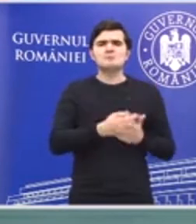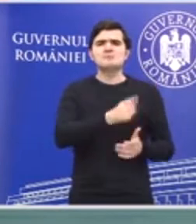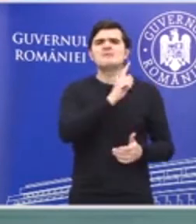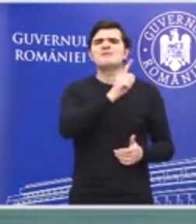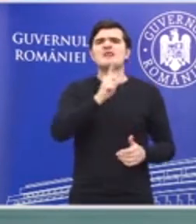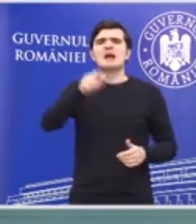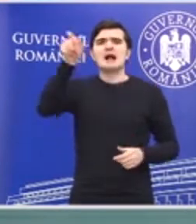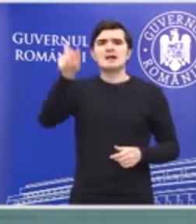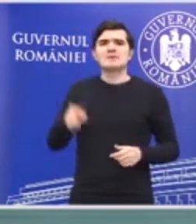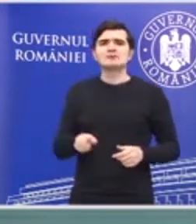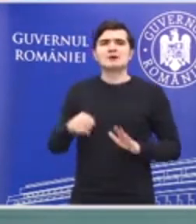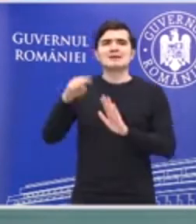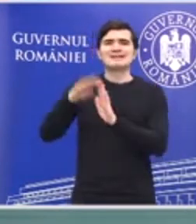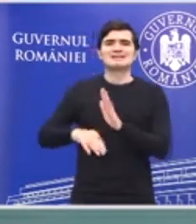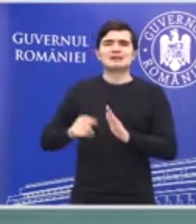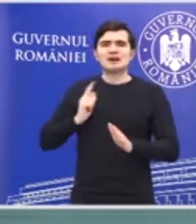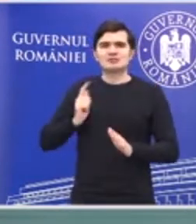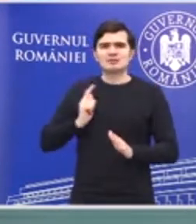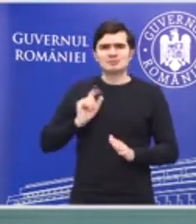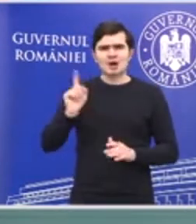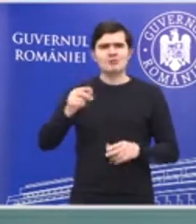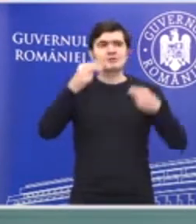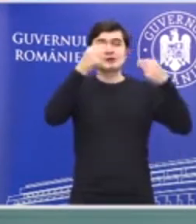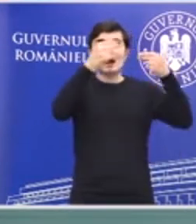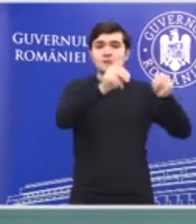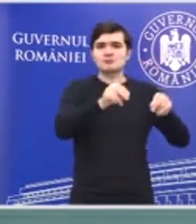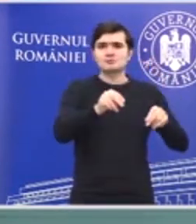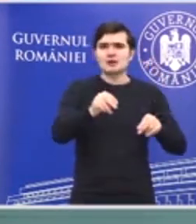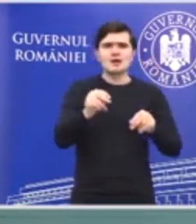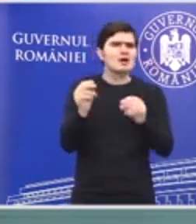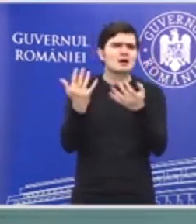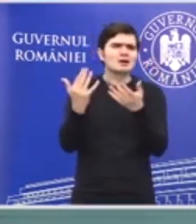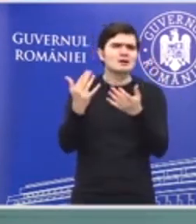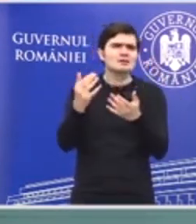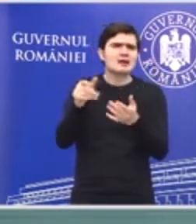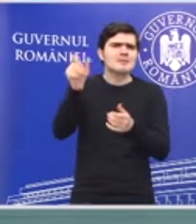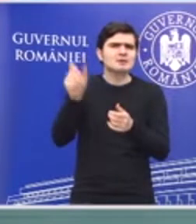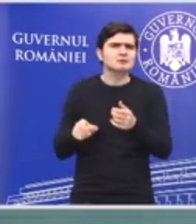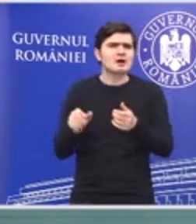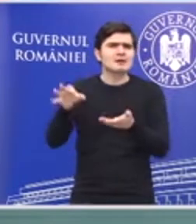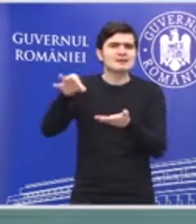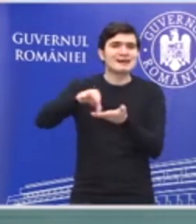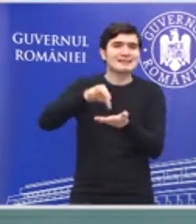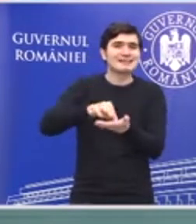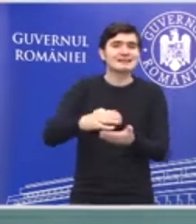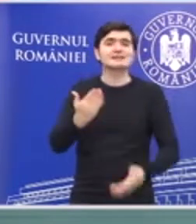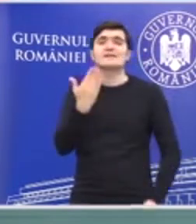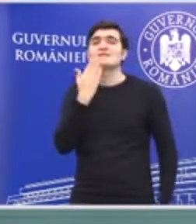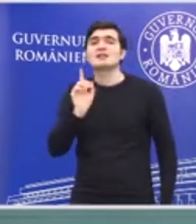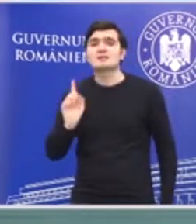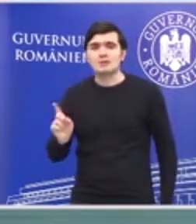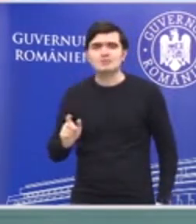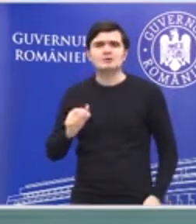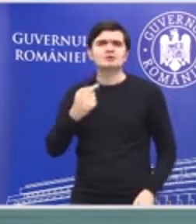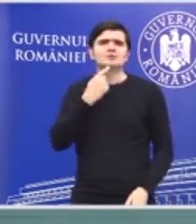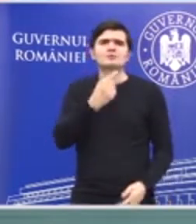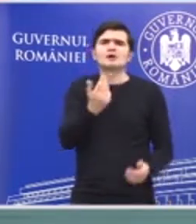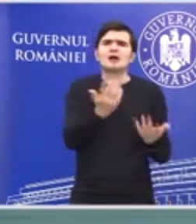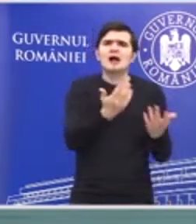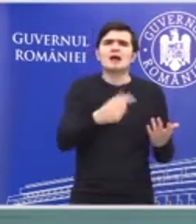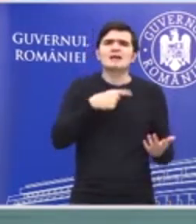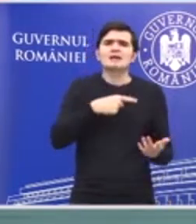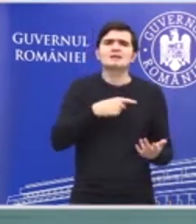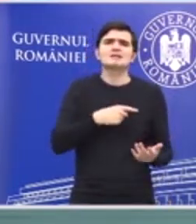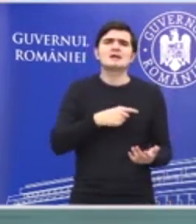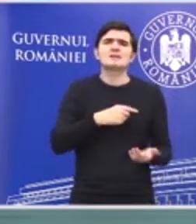persoană care se află în lista de așteptare, câte persoane se află înscrise în față și, de asemenea, care este capacitatea de